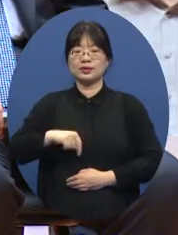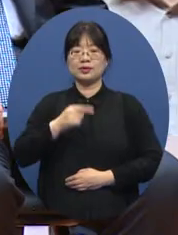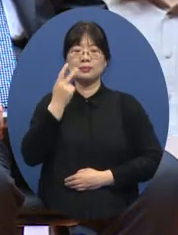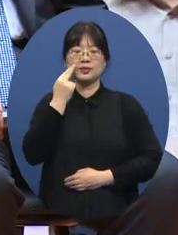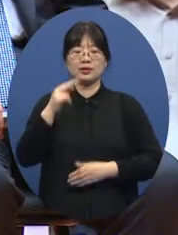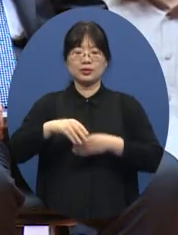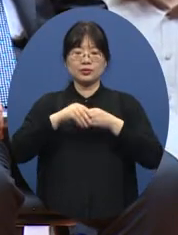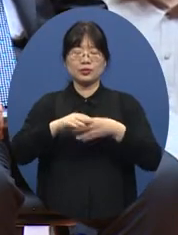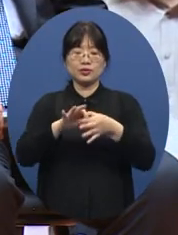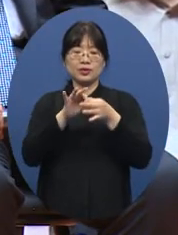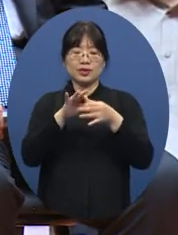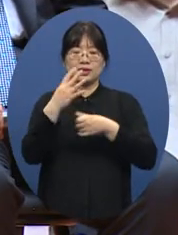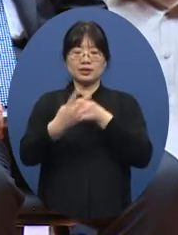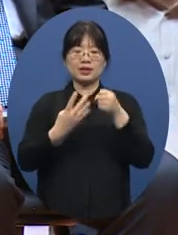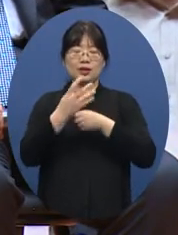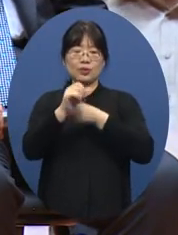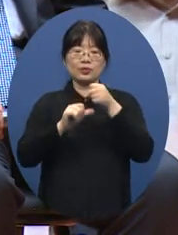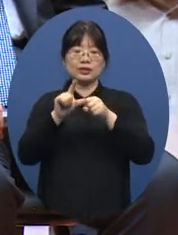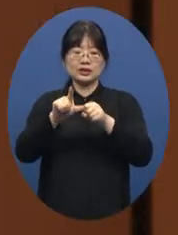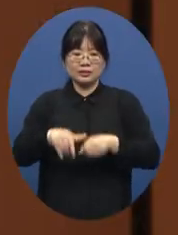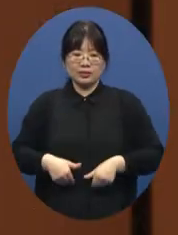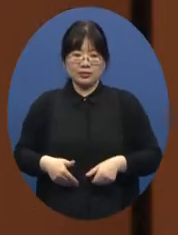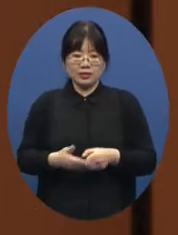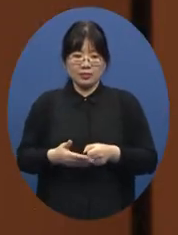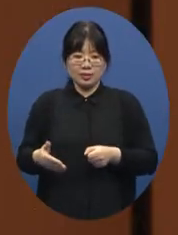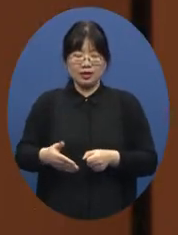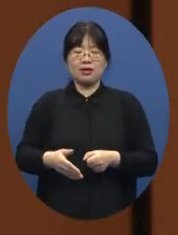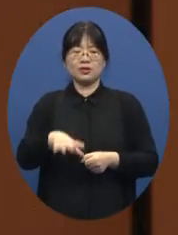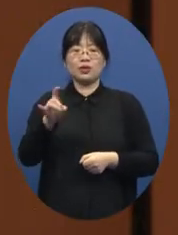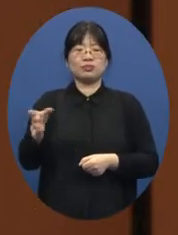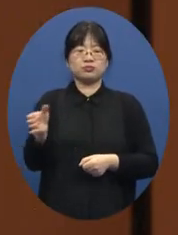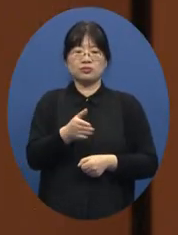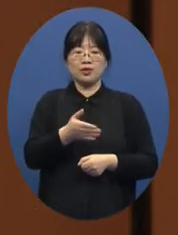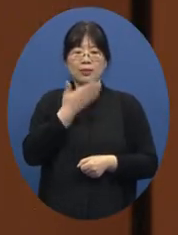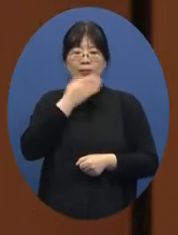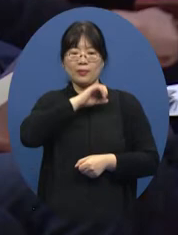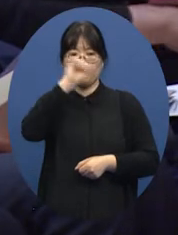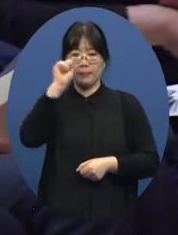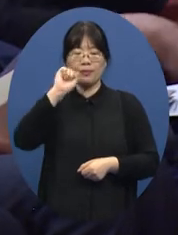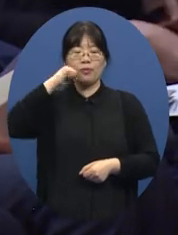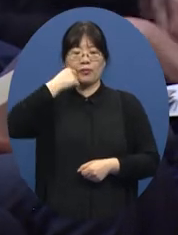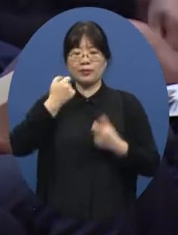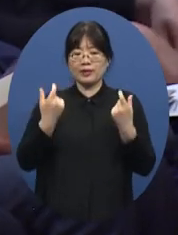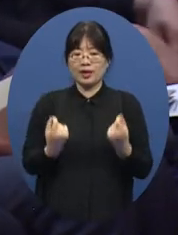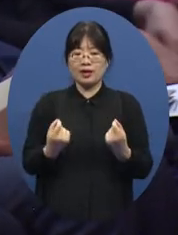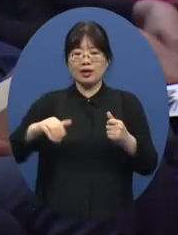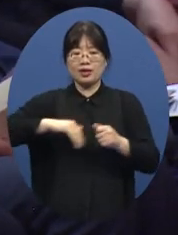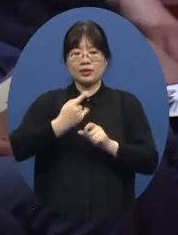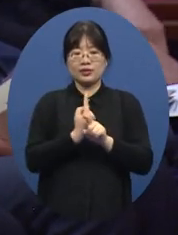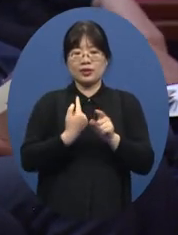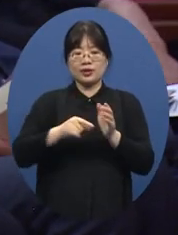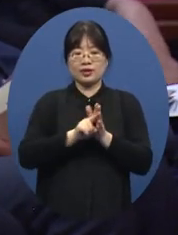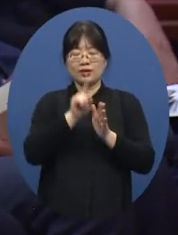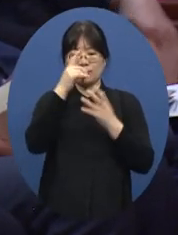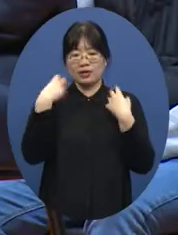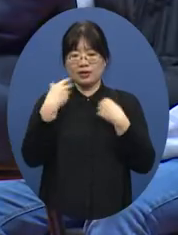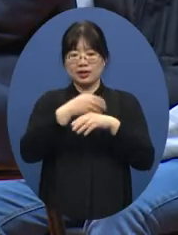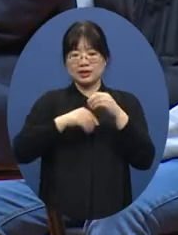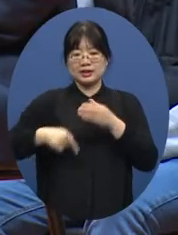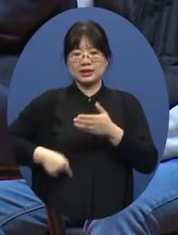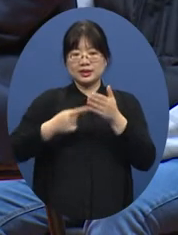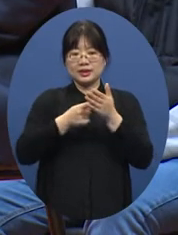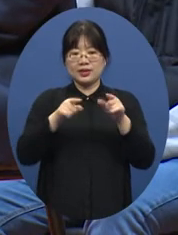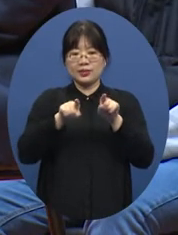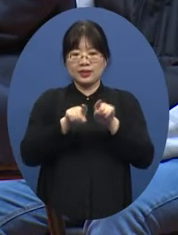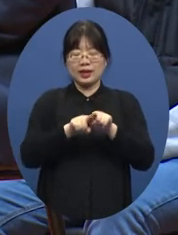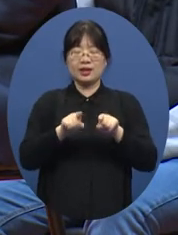수교에 4, 5년의 시간이 걸린 만큼 첫 술에 배부를 수 없다고 말했습니다. 관계 개선을 위해선 정부의 적극적인 의지와 함께